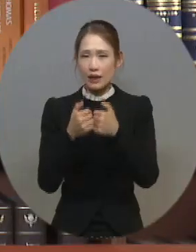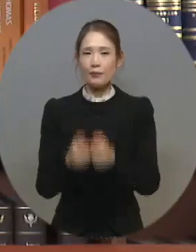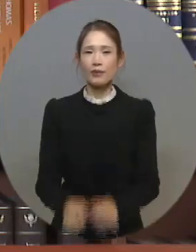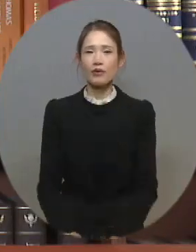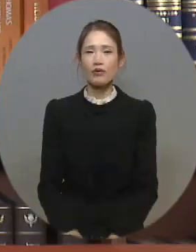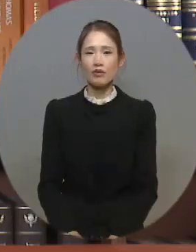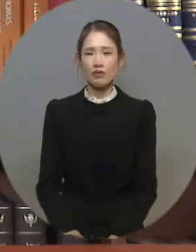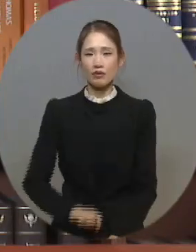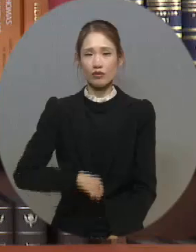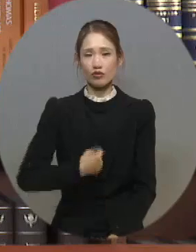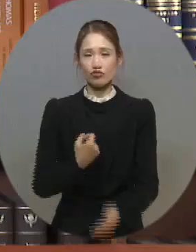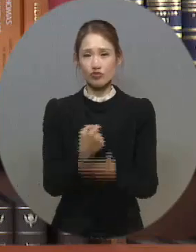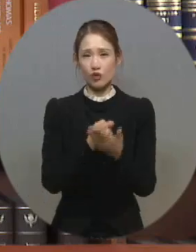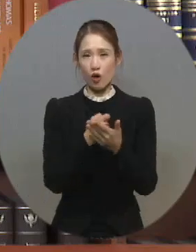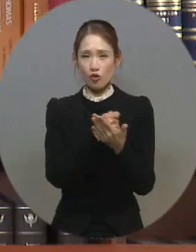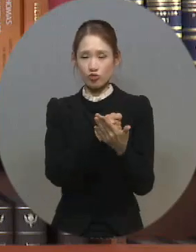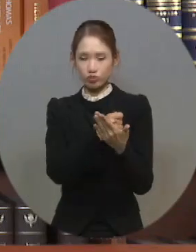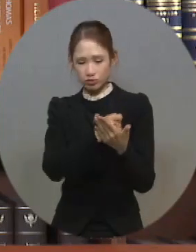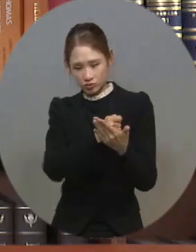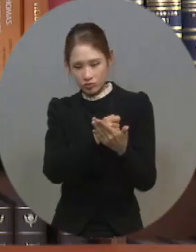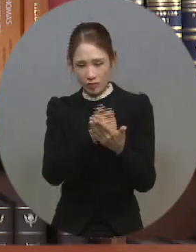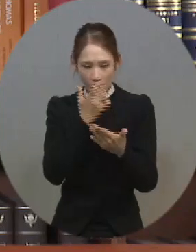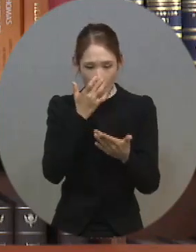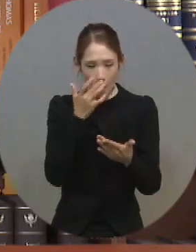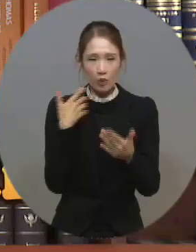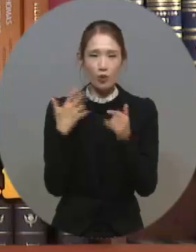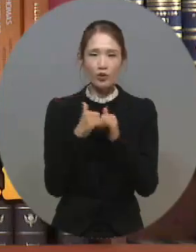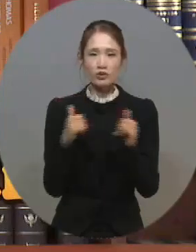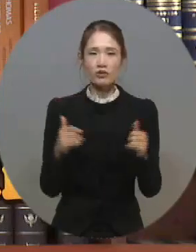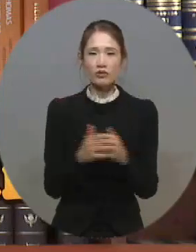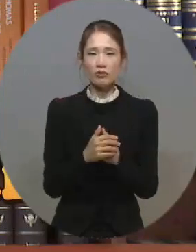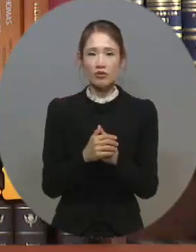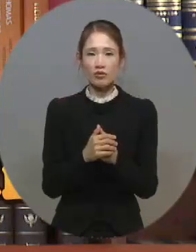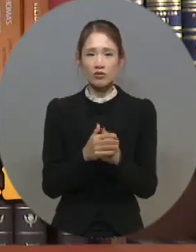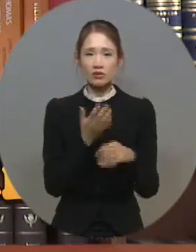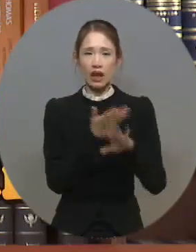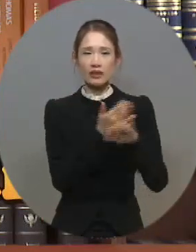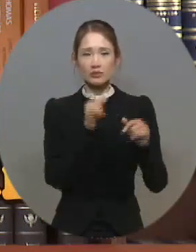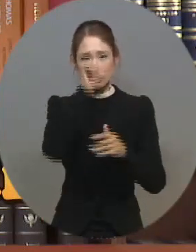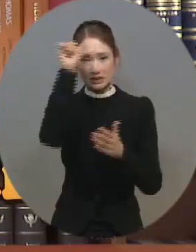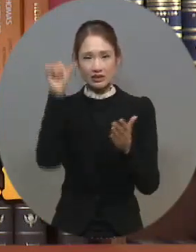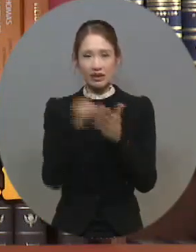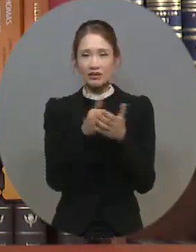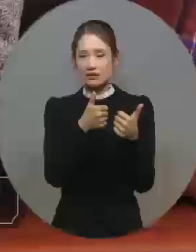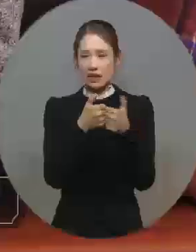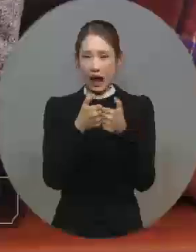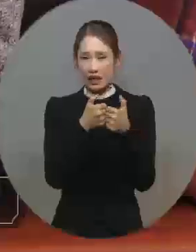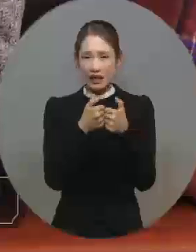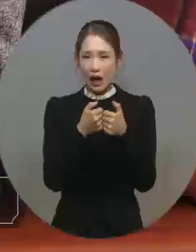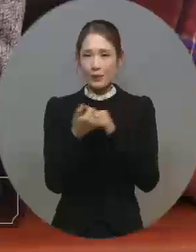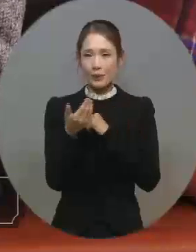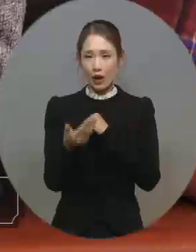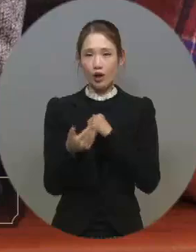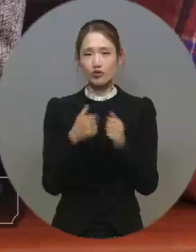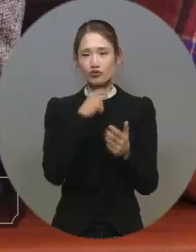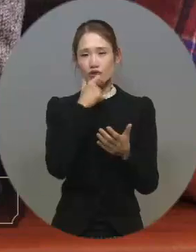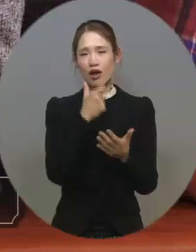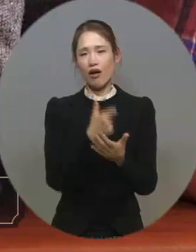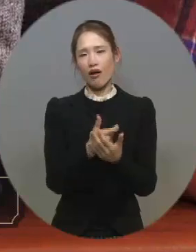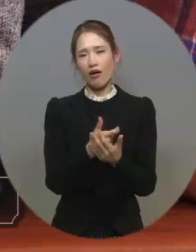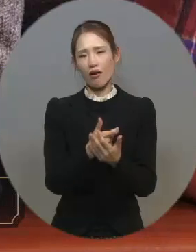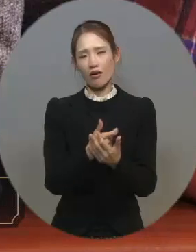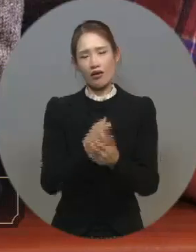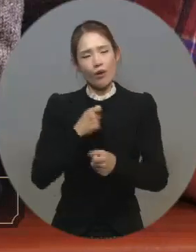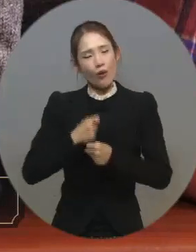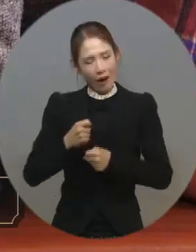지금 자기 운명을 모르시는 분이 남의 인생을 상담해 주신다고 하니까 이게 감동적이기도 하면서